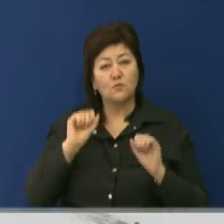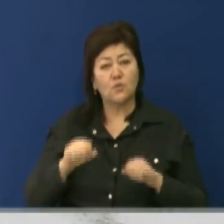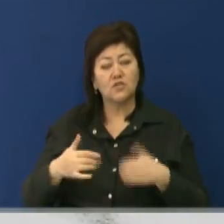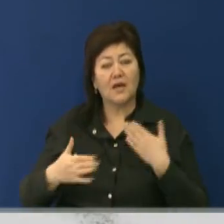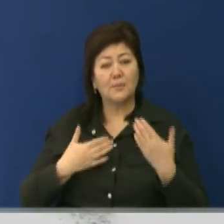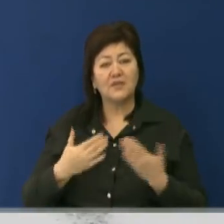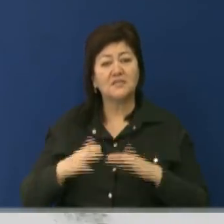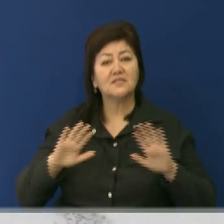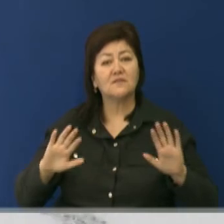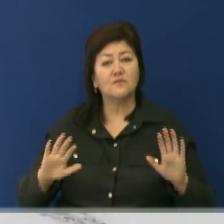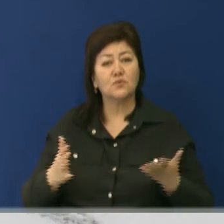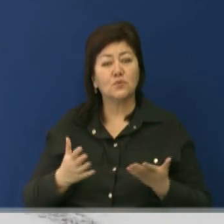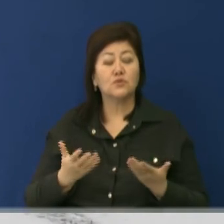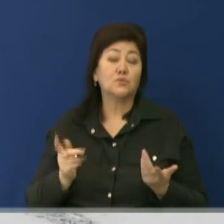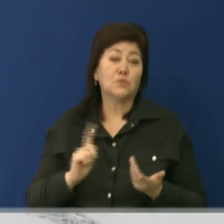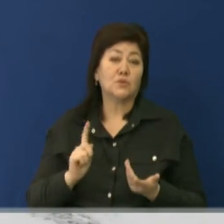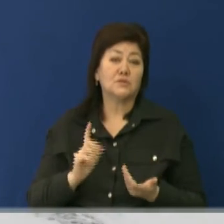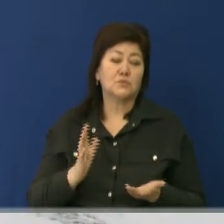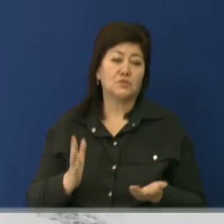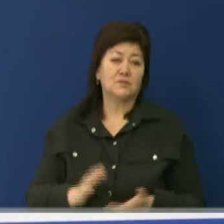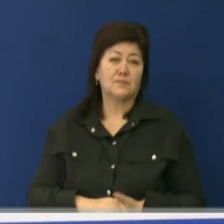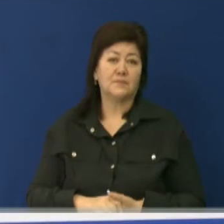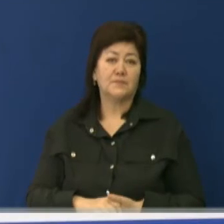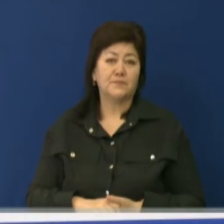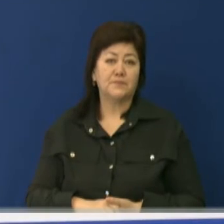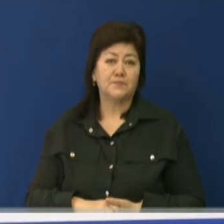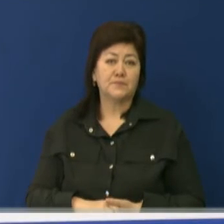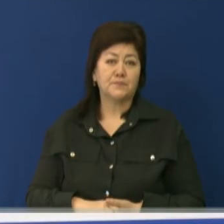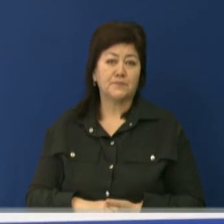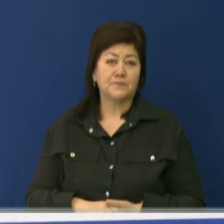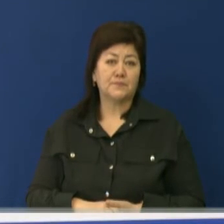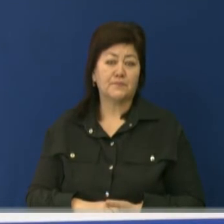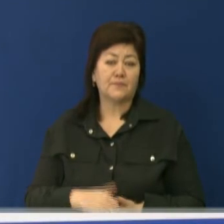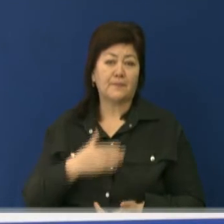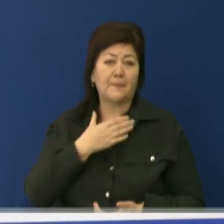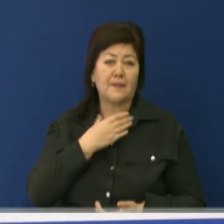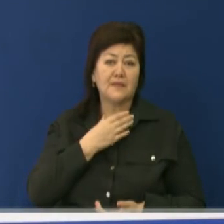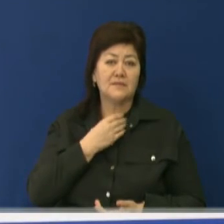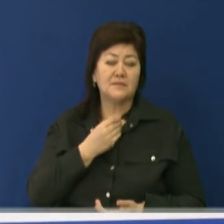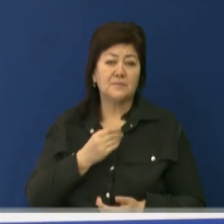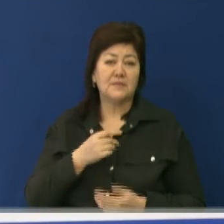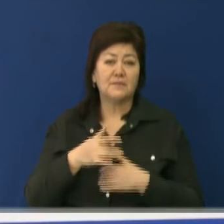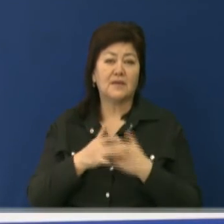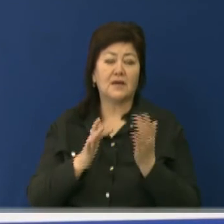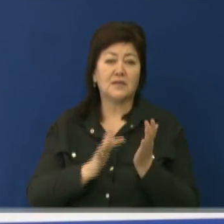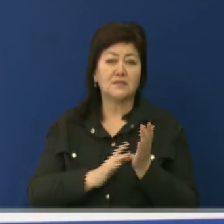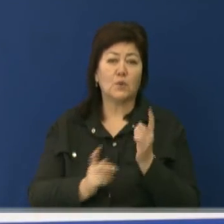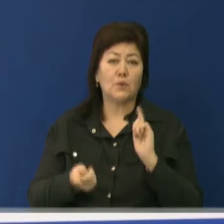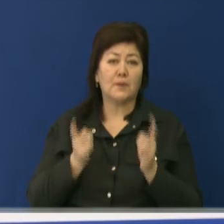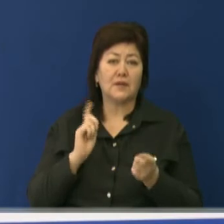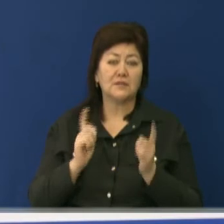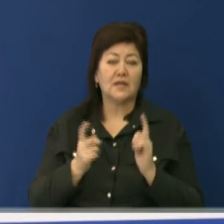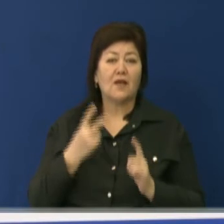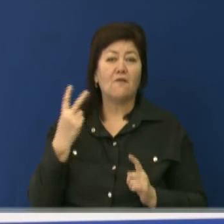Қазиев, Эльмира Жүрсінбекқызы, Сәуле Байғалиева, Семей телеарнасы. Семей қалалық мәслихатының кезектен тыс сессиясы